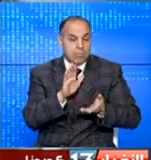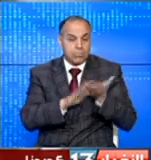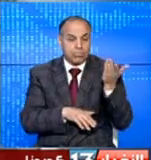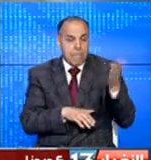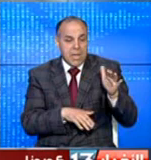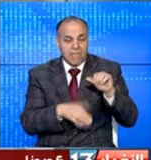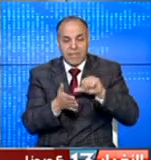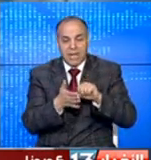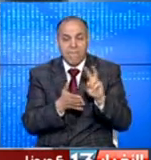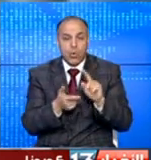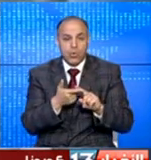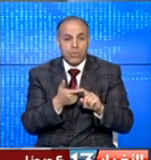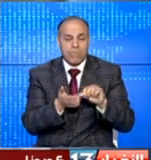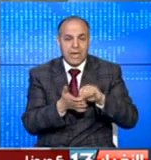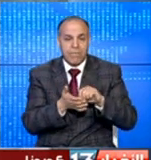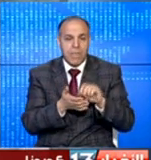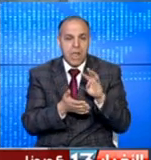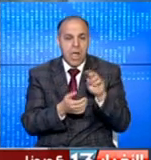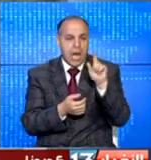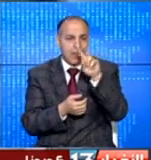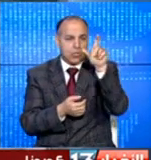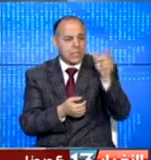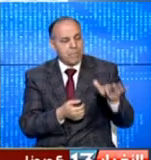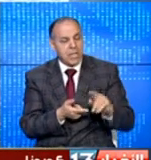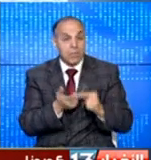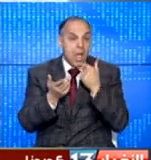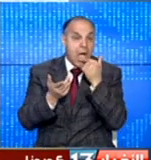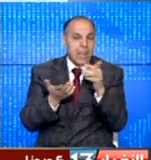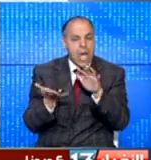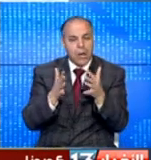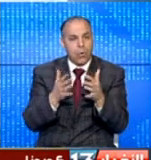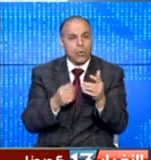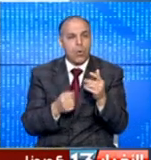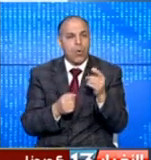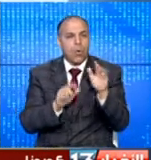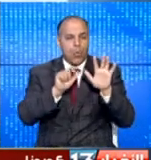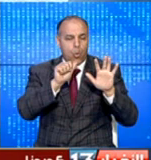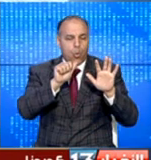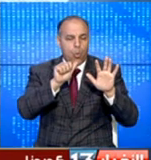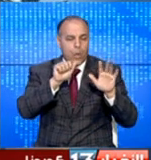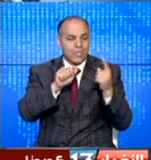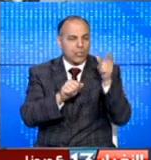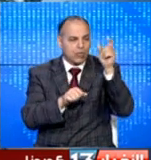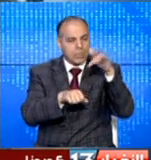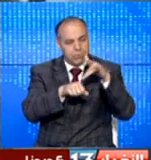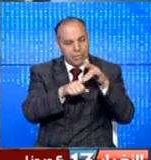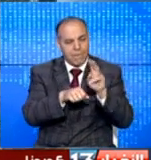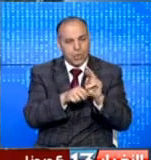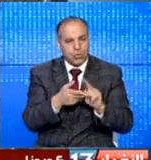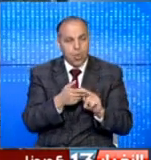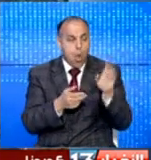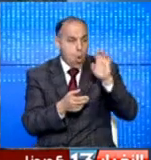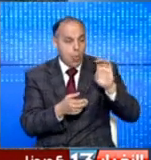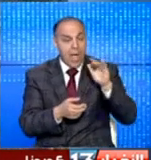عدد وفيات الفيروس في إيران إلى 14 شخصا وما لا يقل عن 61 مصابا. وفي أوروبا